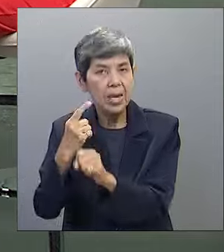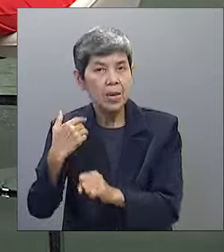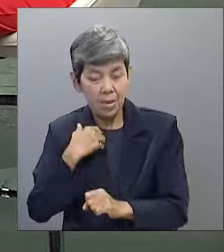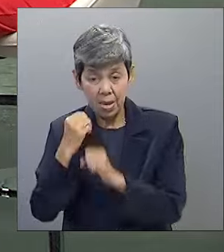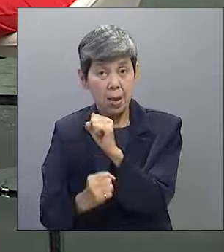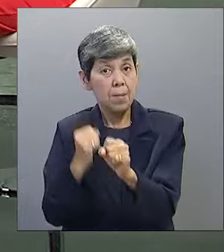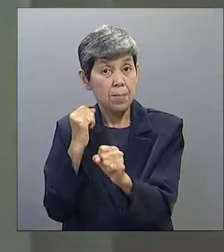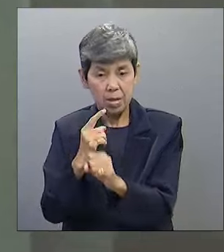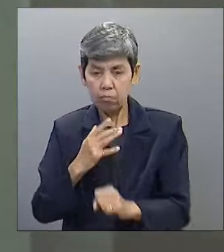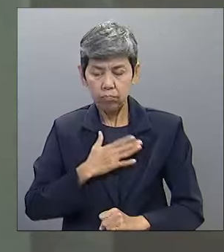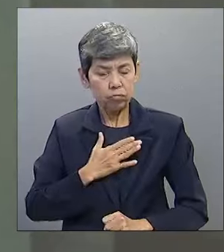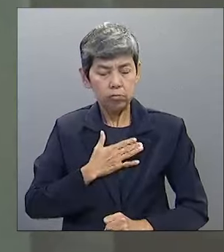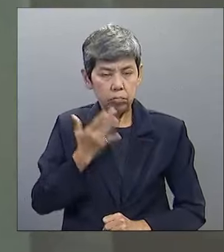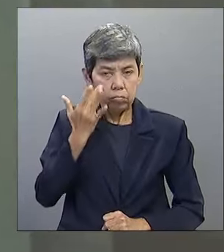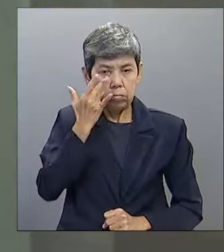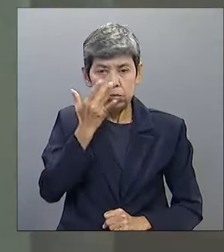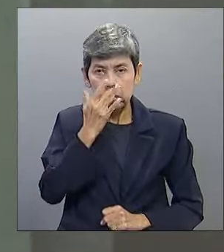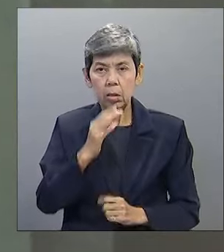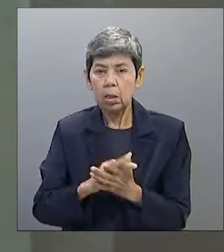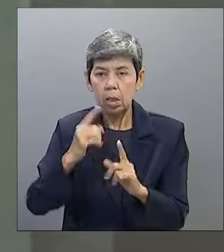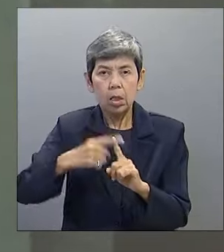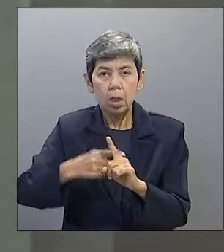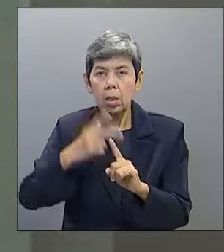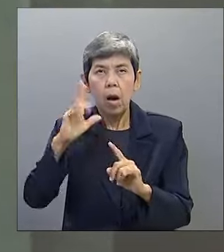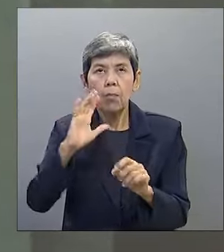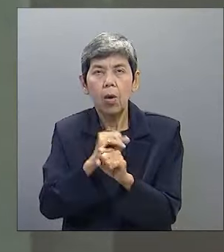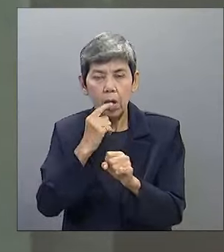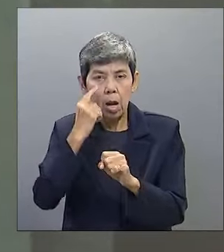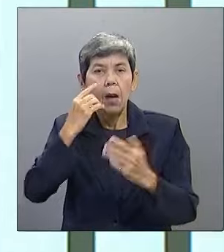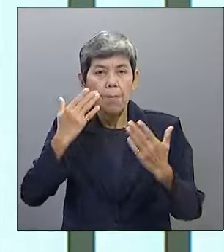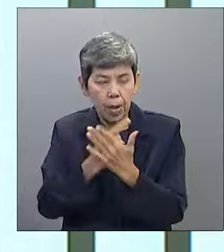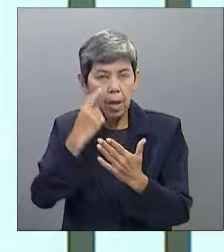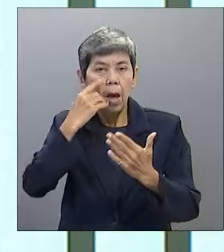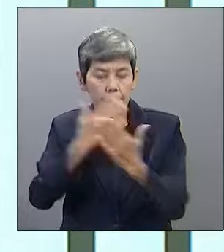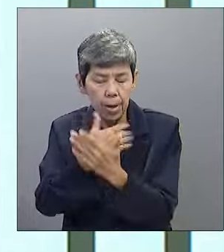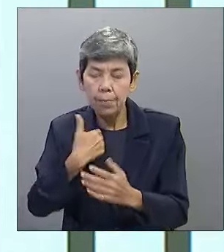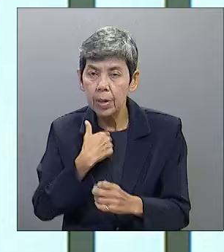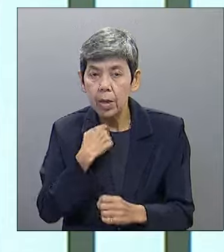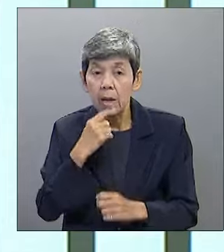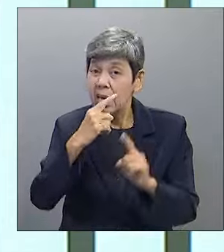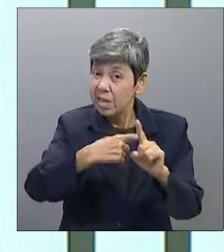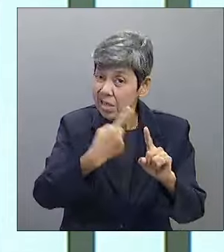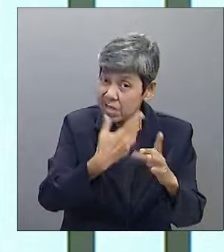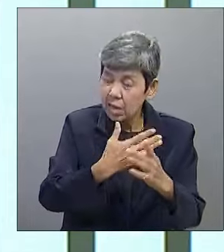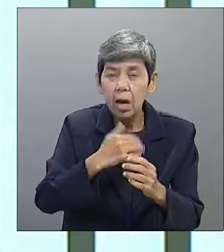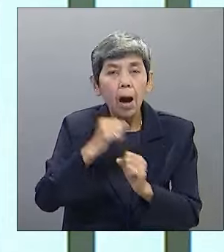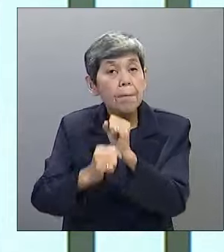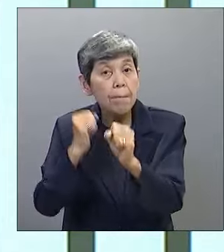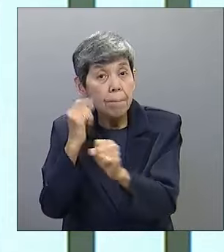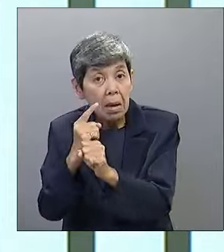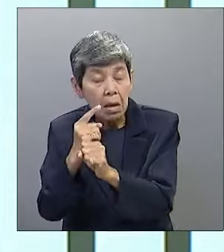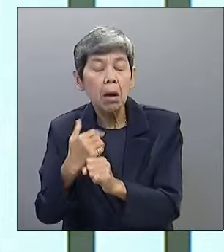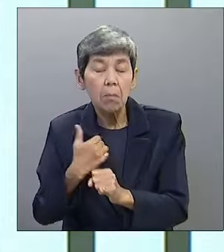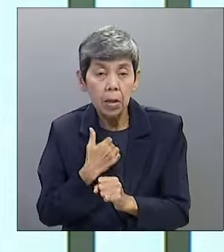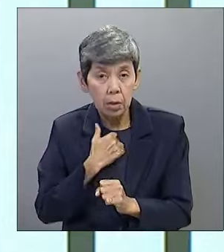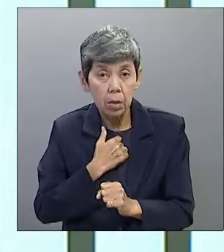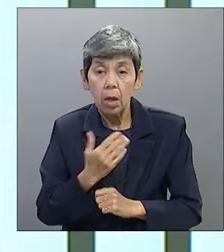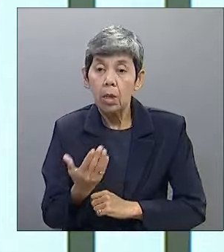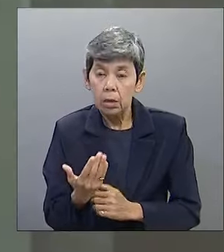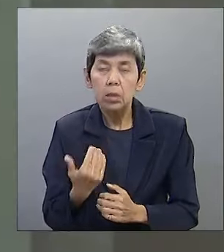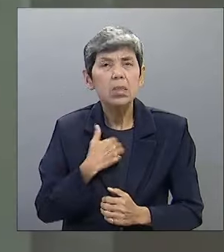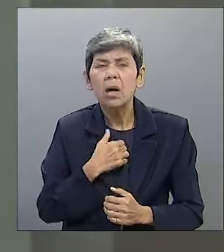ปีเนี่ยยุ้ยก็ไม่เคยใส่แบบเกิน3เดือนนะคะก็จะเปลี่ยนใช่ คือหมายความว่าต่อให้เป็นรายเดือนหรือว่ารายปีเนี่ยก็ในระหว่างวันต้องถอดด้วยใช่ไหม จะ